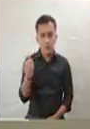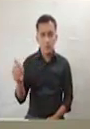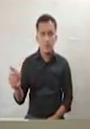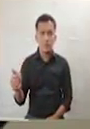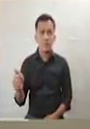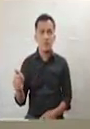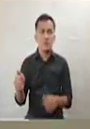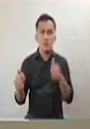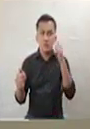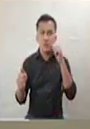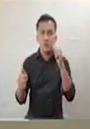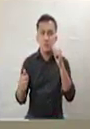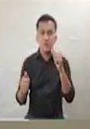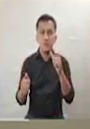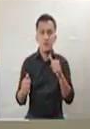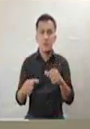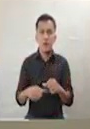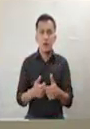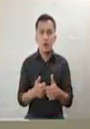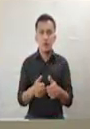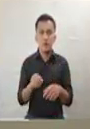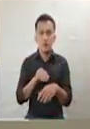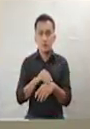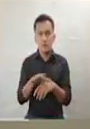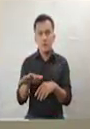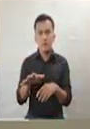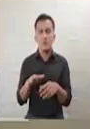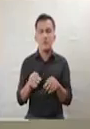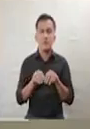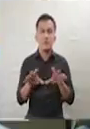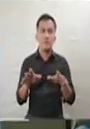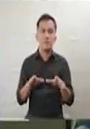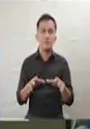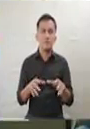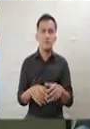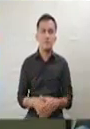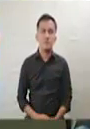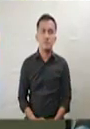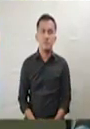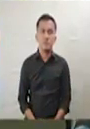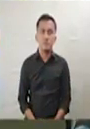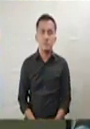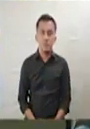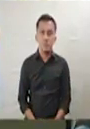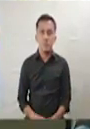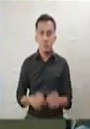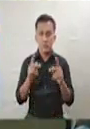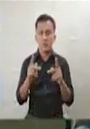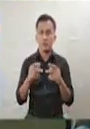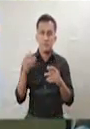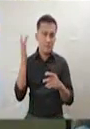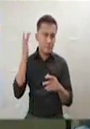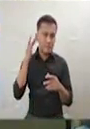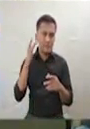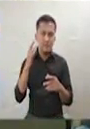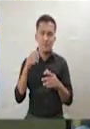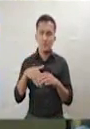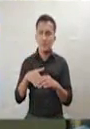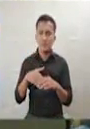babae na yon kung paano nila implement yan. Ngayon, Okay, maraming salamat po.